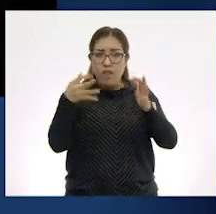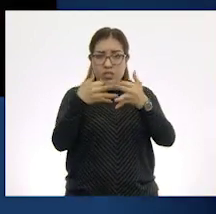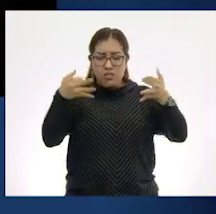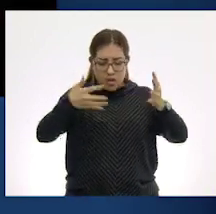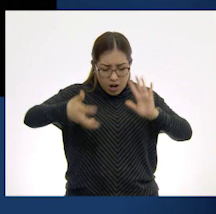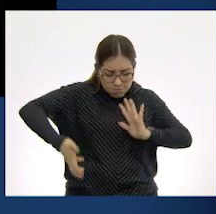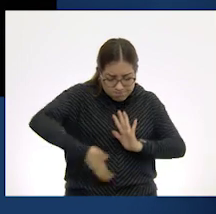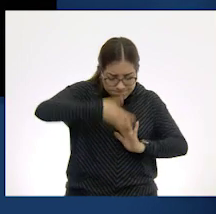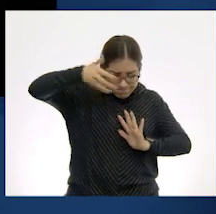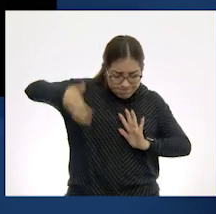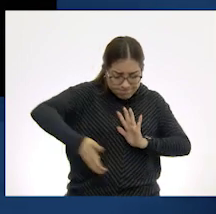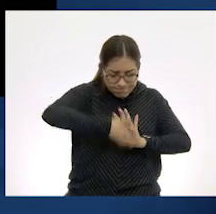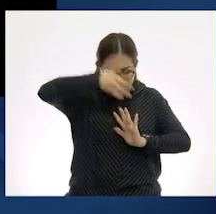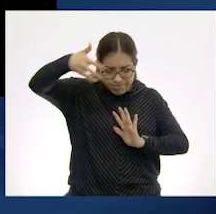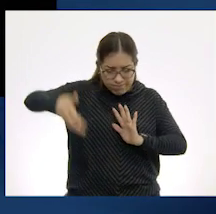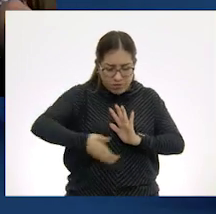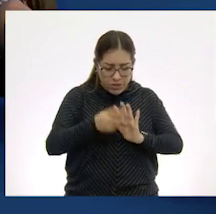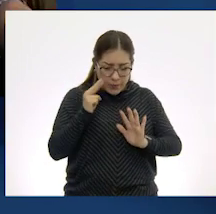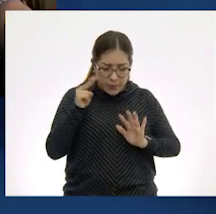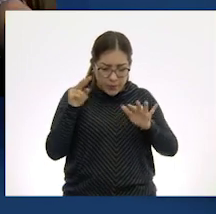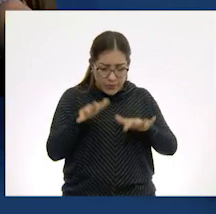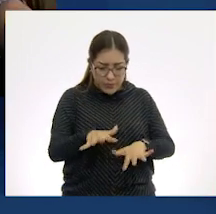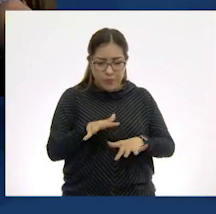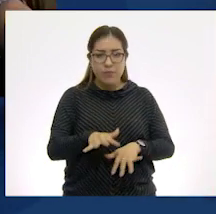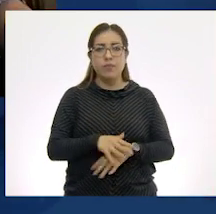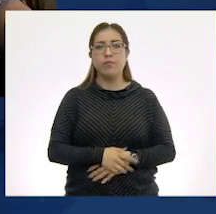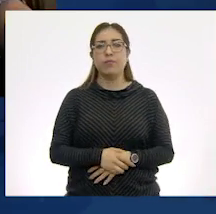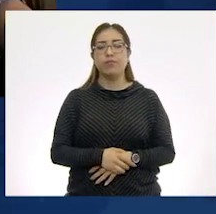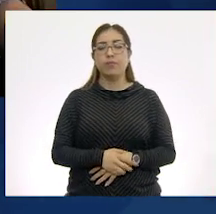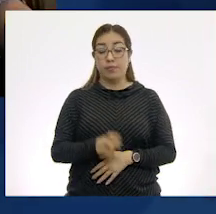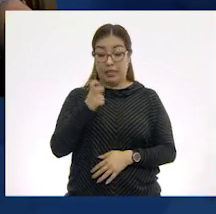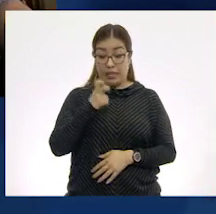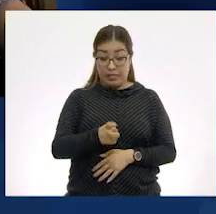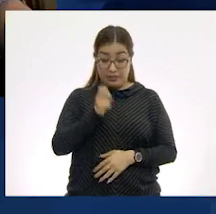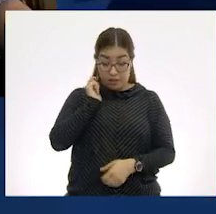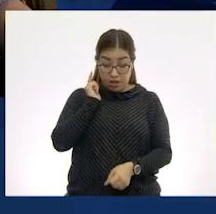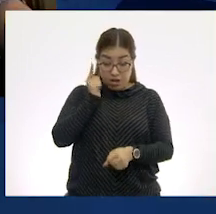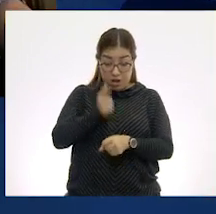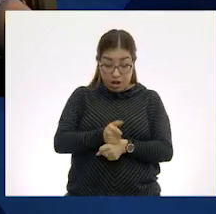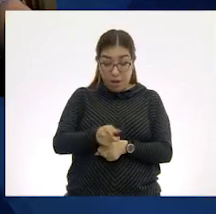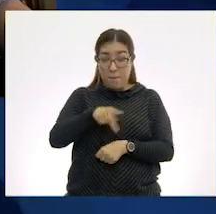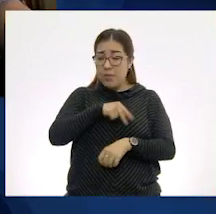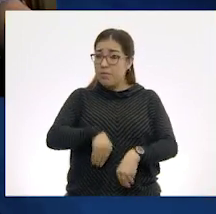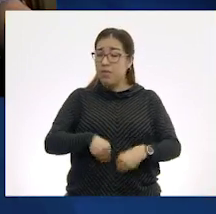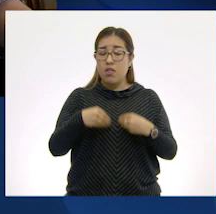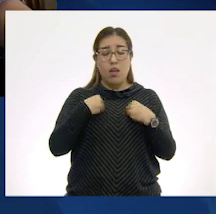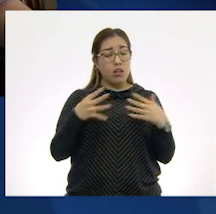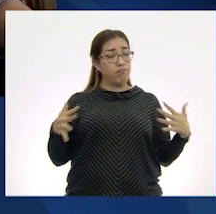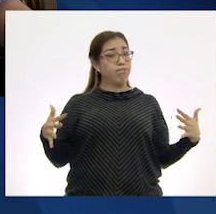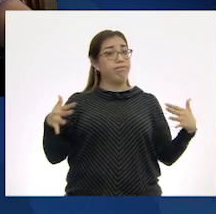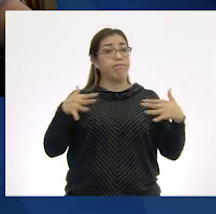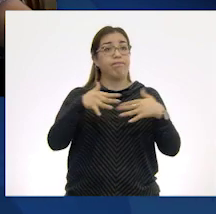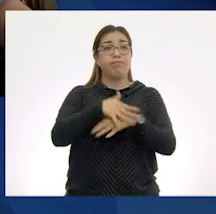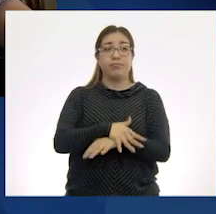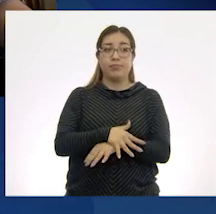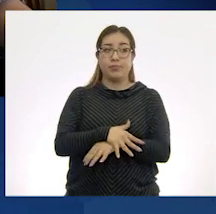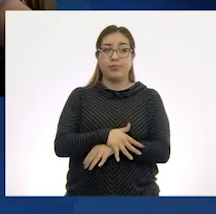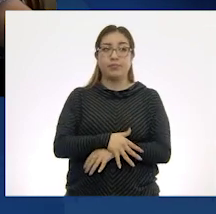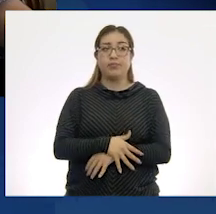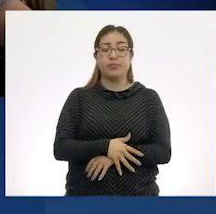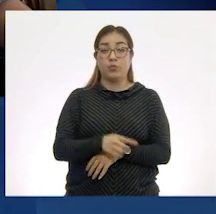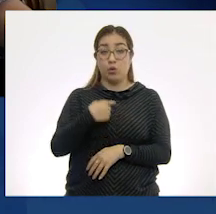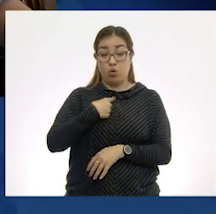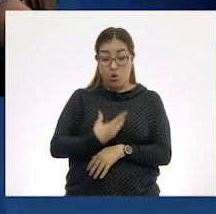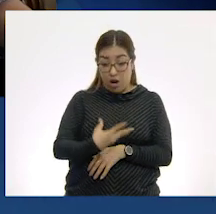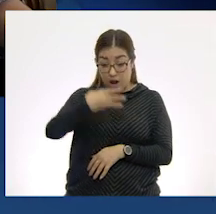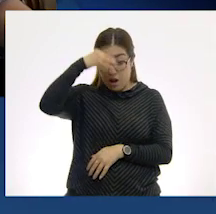fénix renació de entre las cenizas. 对我生活肯定是有影响，影响很大。不管从